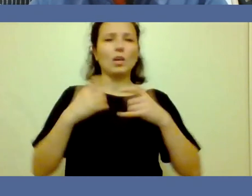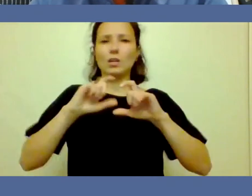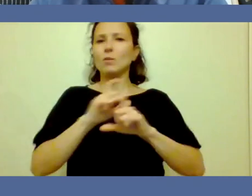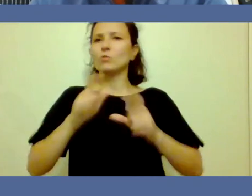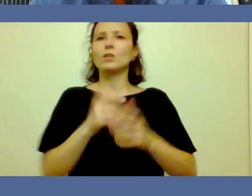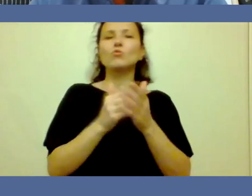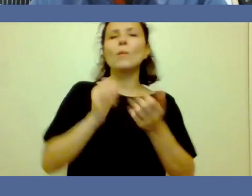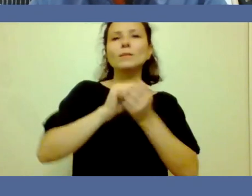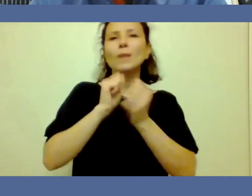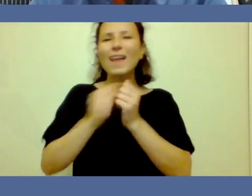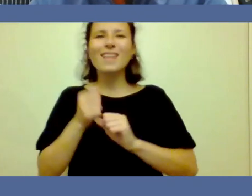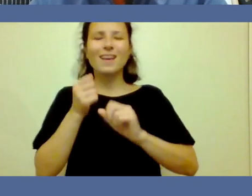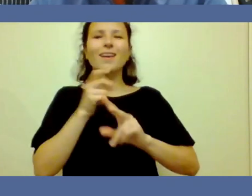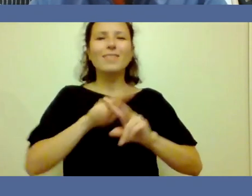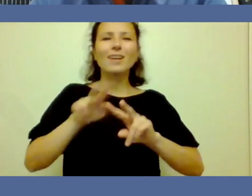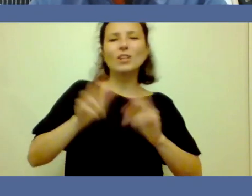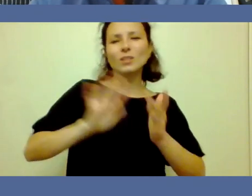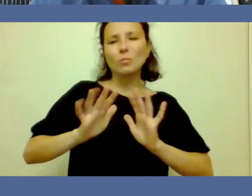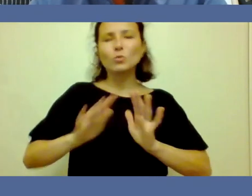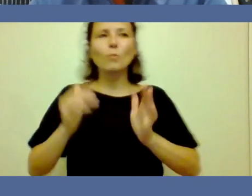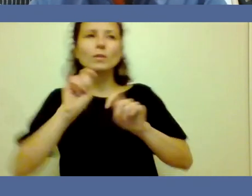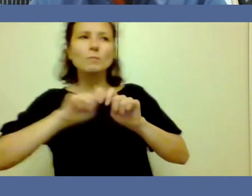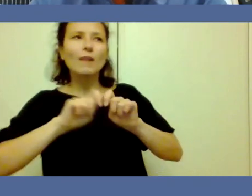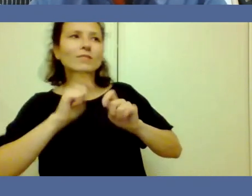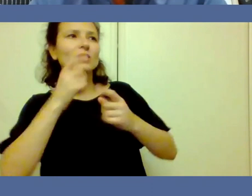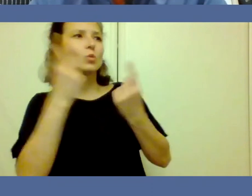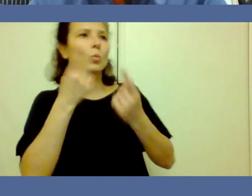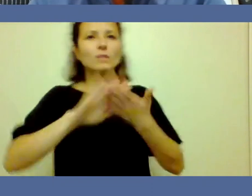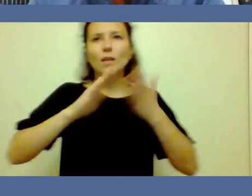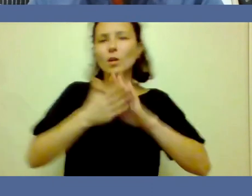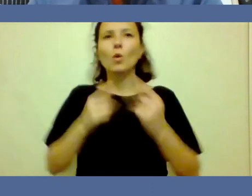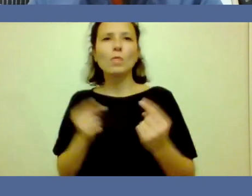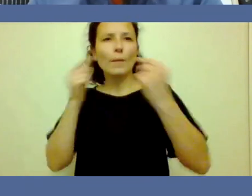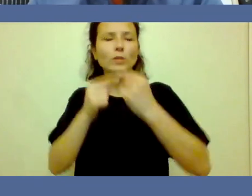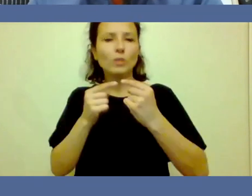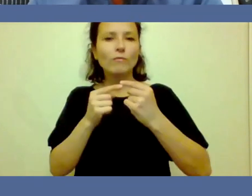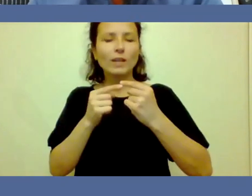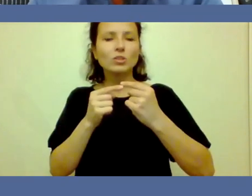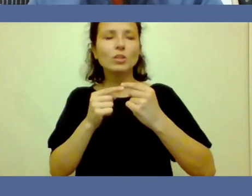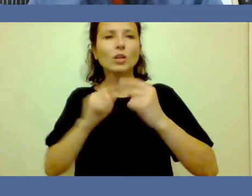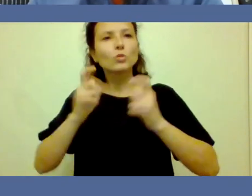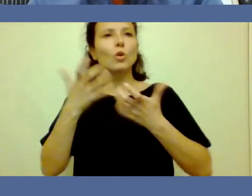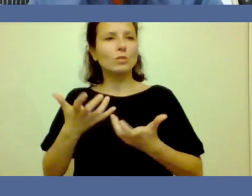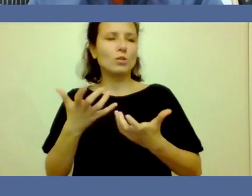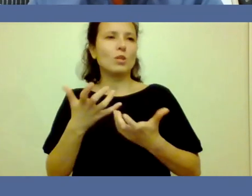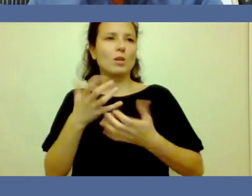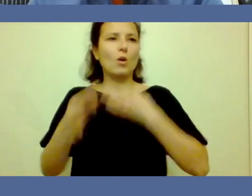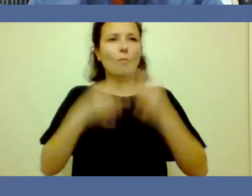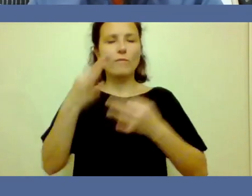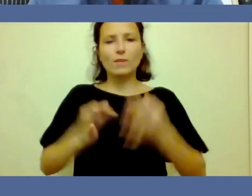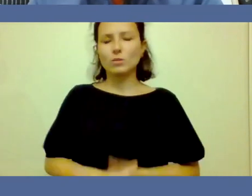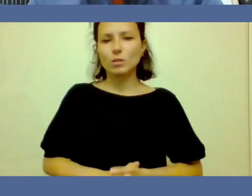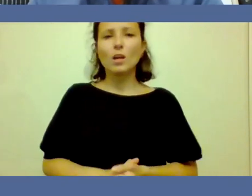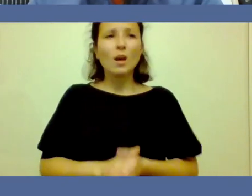i należy sprawdzać, co się dzieje na rynku i dostosowywać środki do tego, co chce się opowiadać, ponieważ zarówno świat